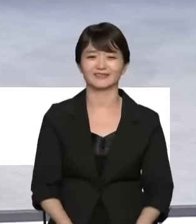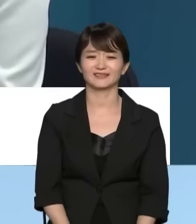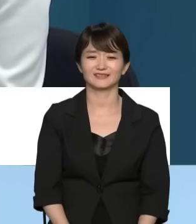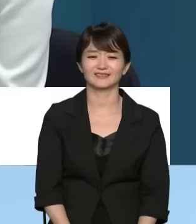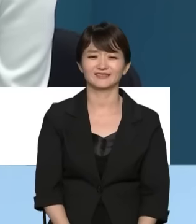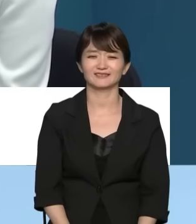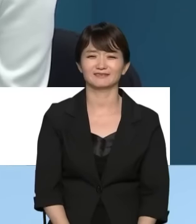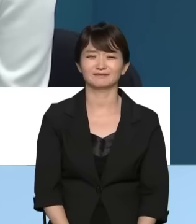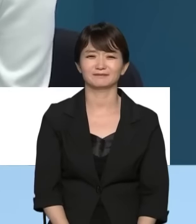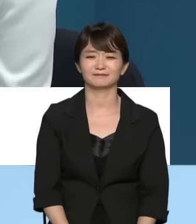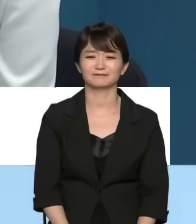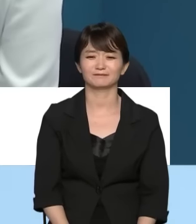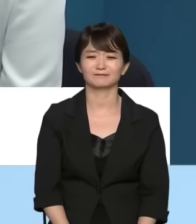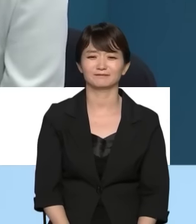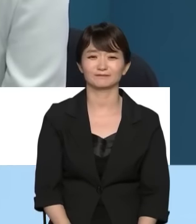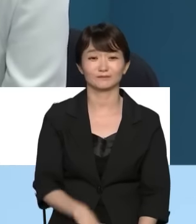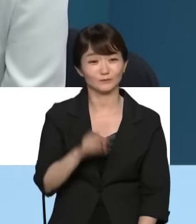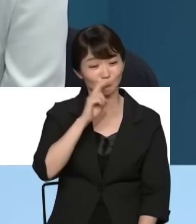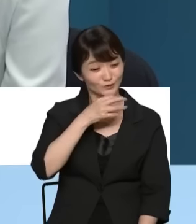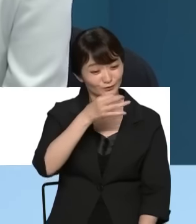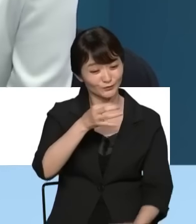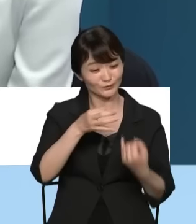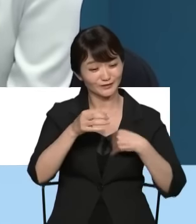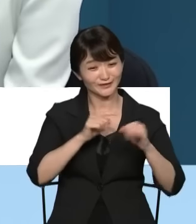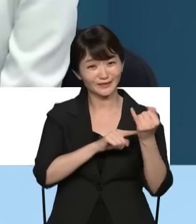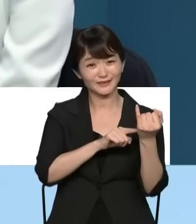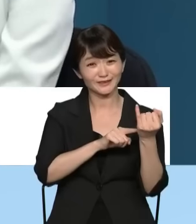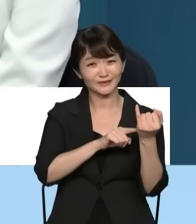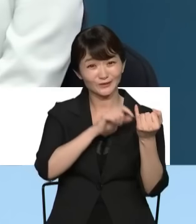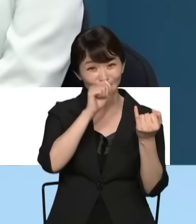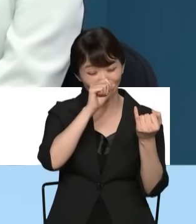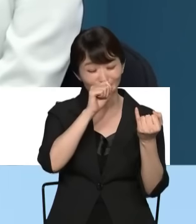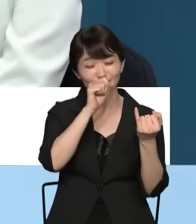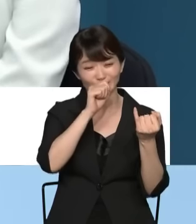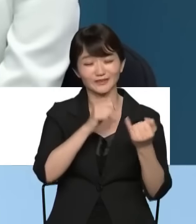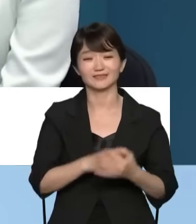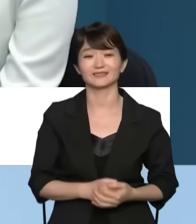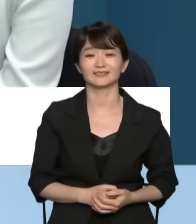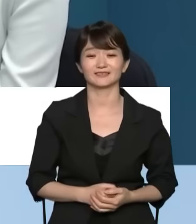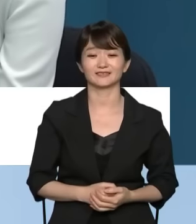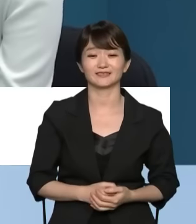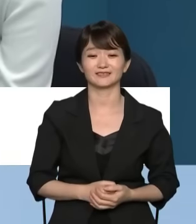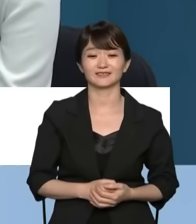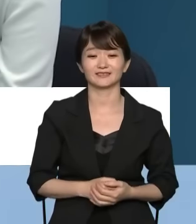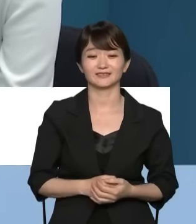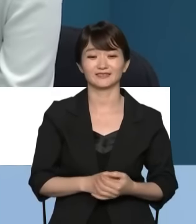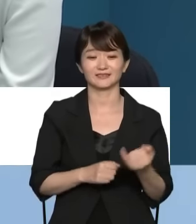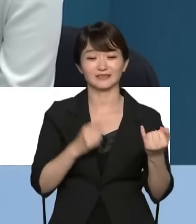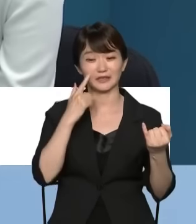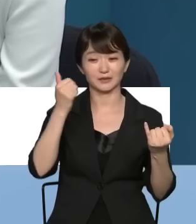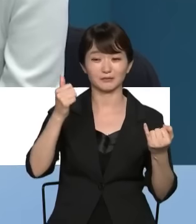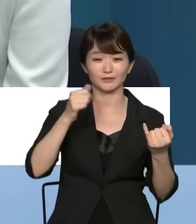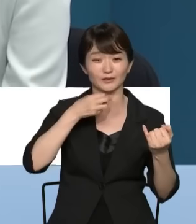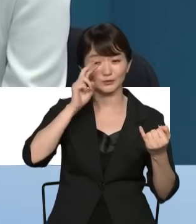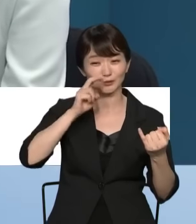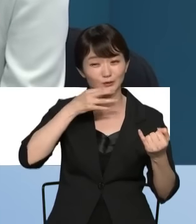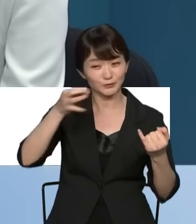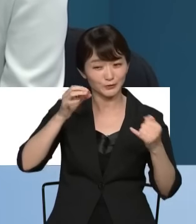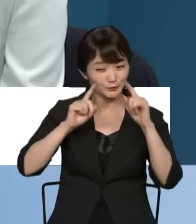마이너예요. 좋아하나요, 이 노래 불러주면? 좋아해요. 아, 그래요? 자기도 되게 많이 하고. 아, 이 표정 같이 보면 더 좋아할 것 같아요.